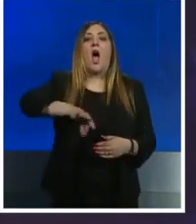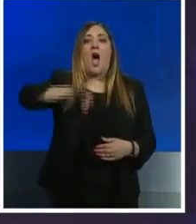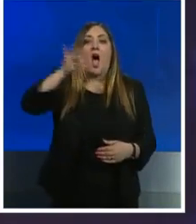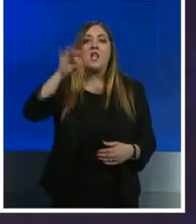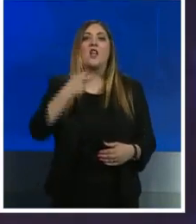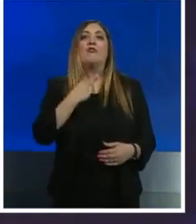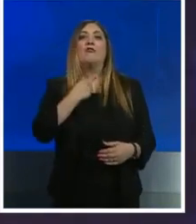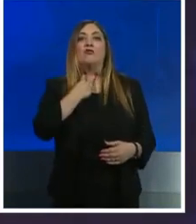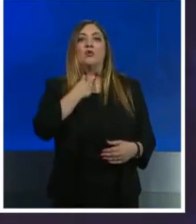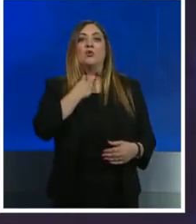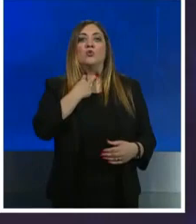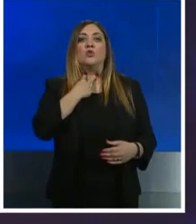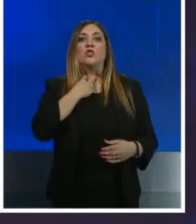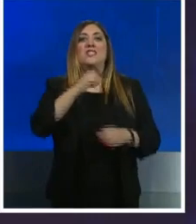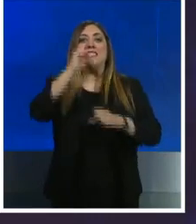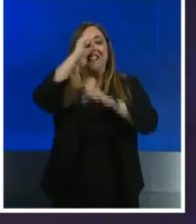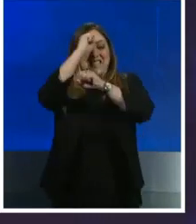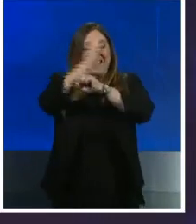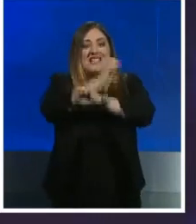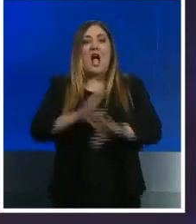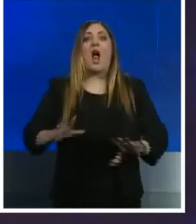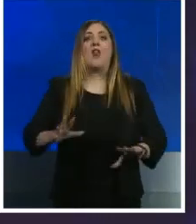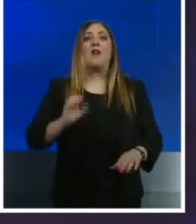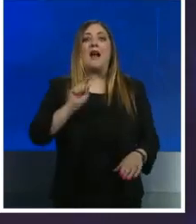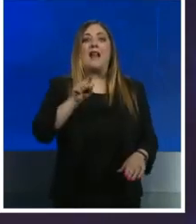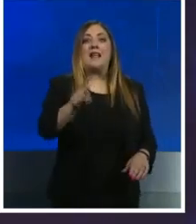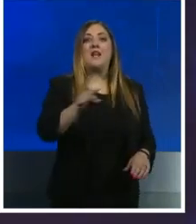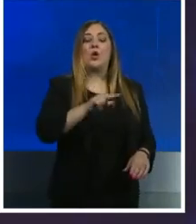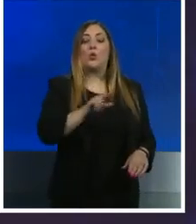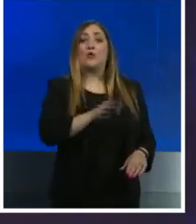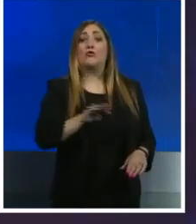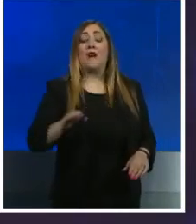li trid issalva lilek u l-uliedek.